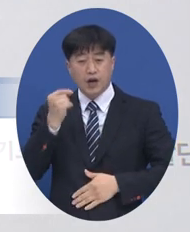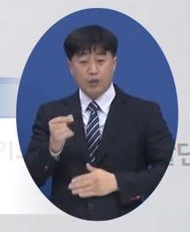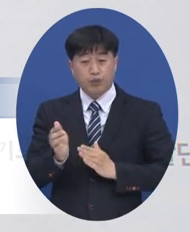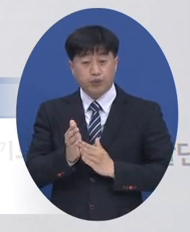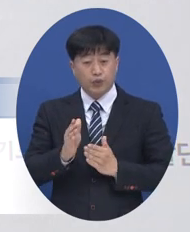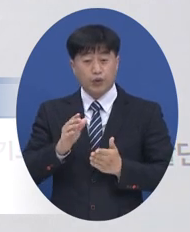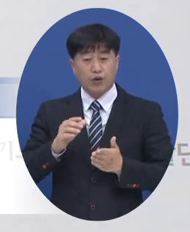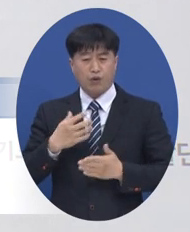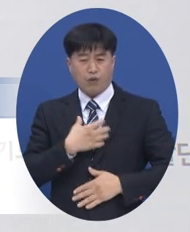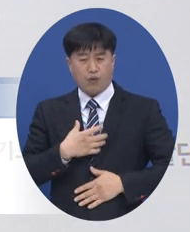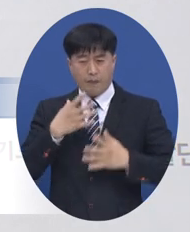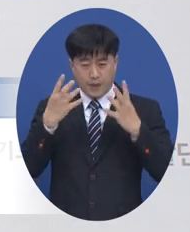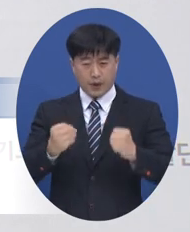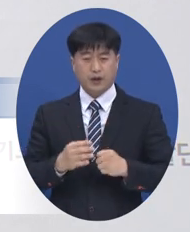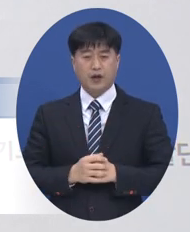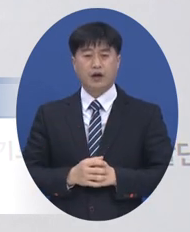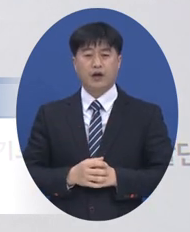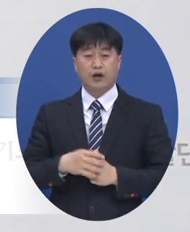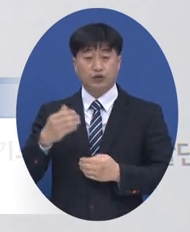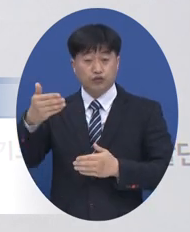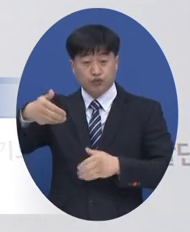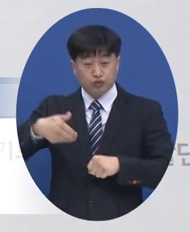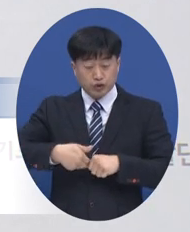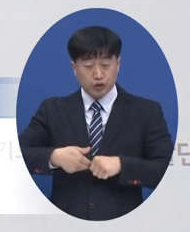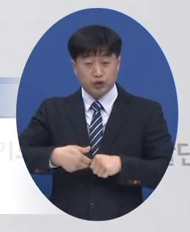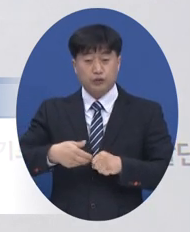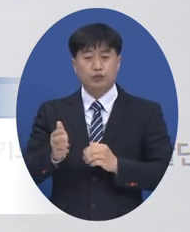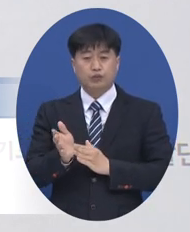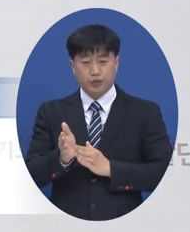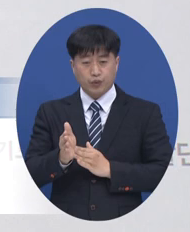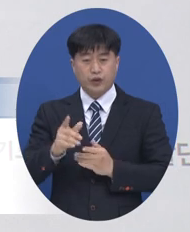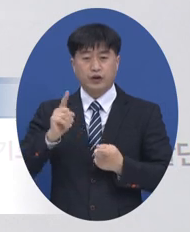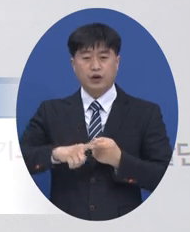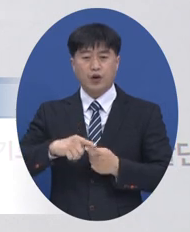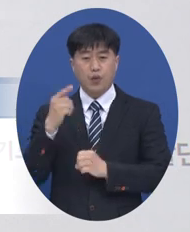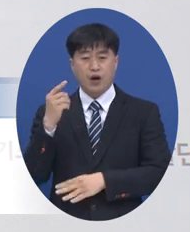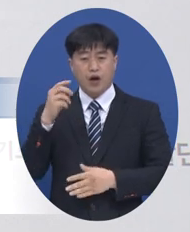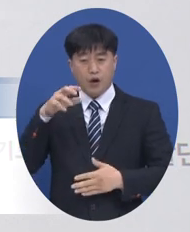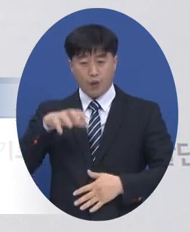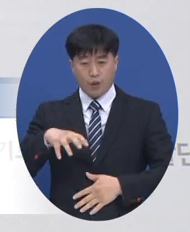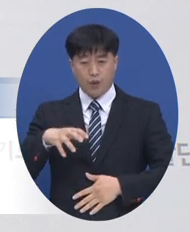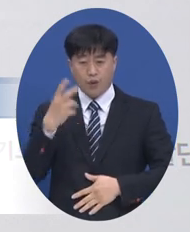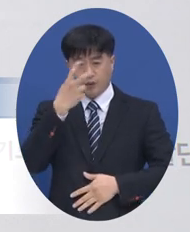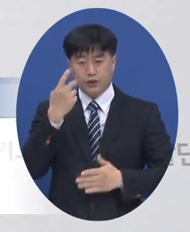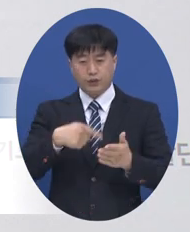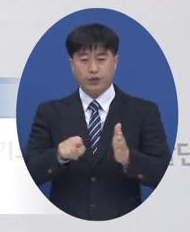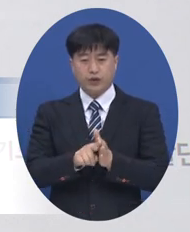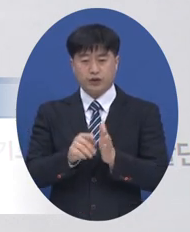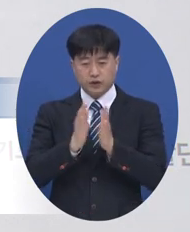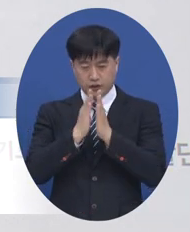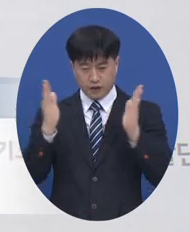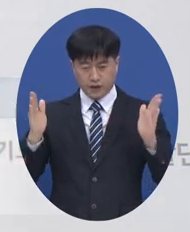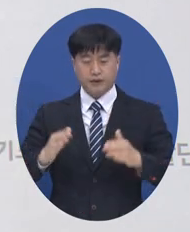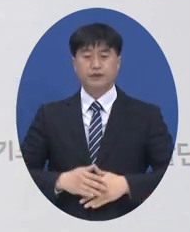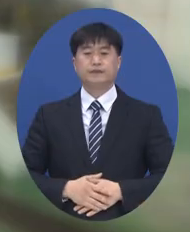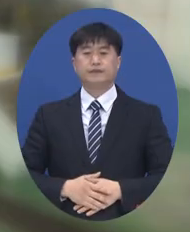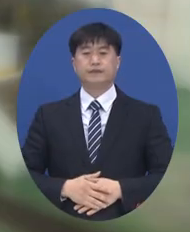우려가 커짐에 따라 수입산 수산물에 대한 원산지 관리 시스템을 점검하기 위해 수사를 실시하게